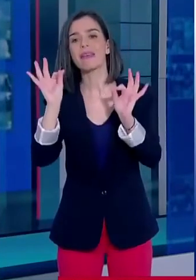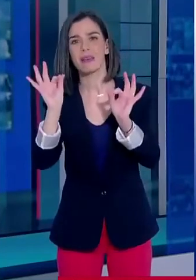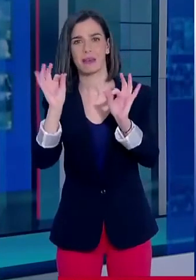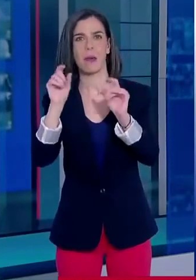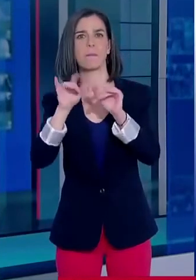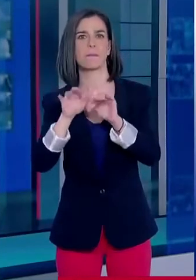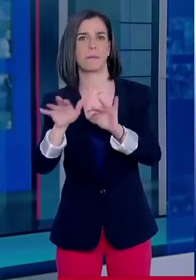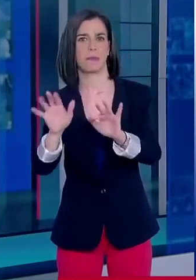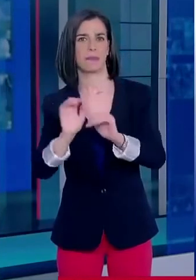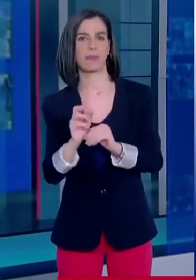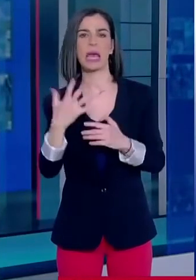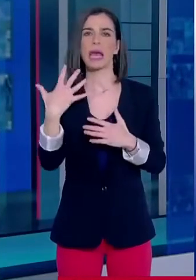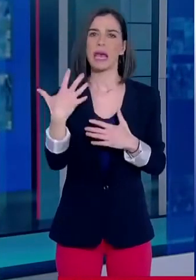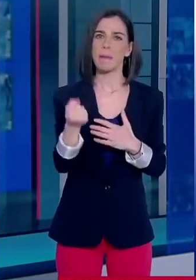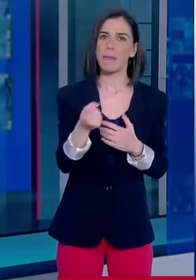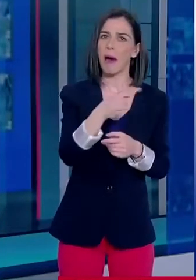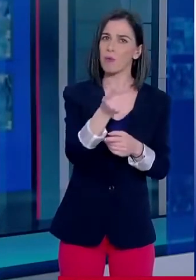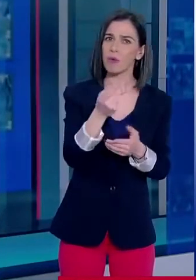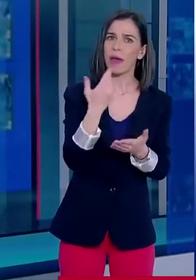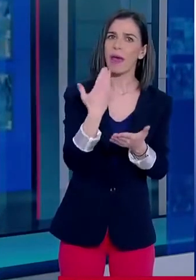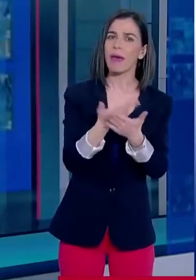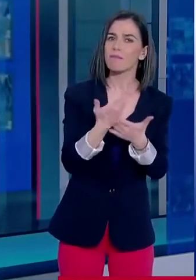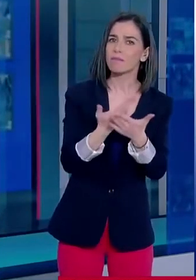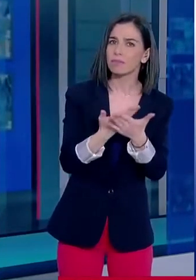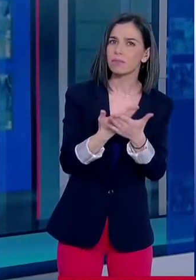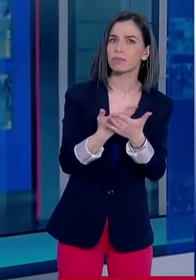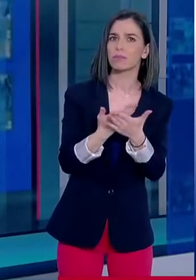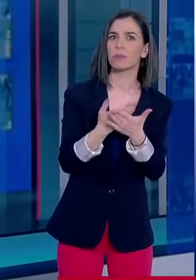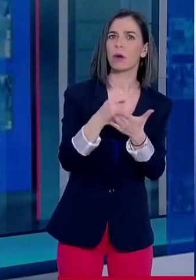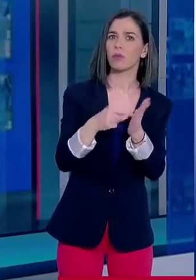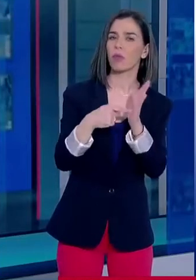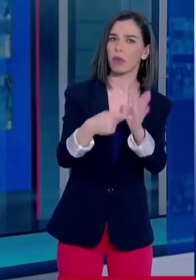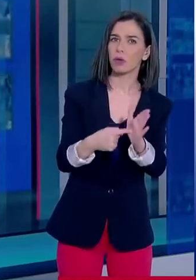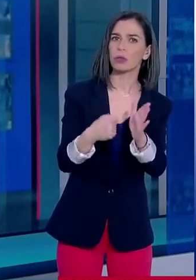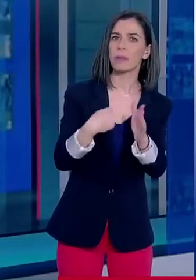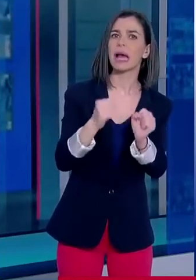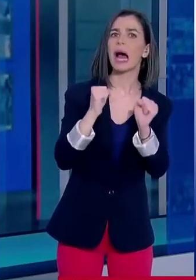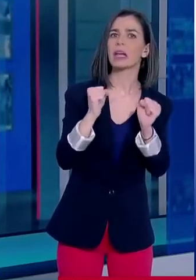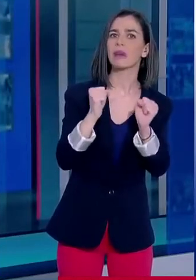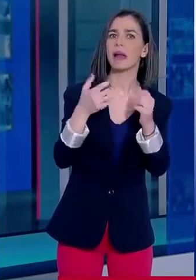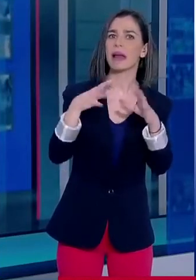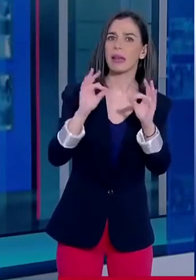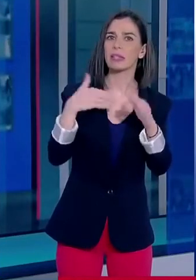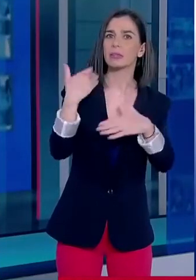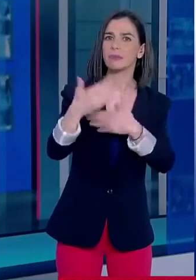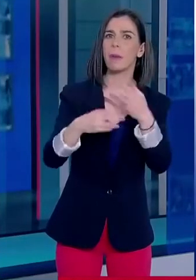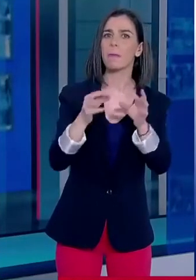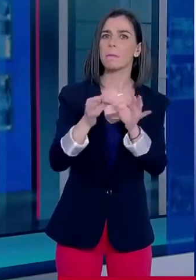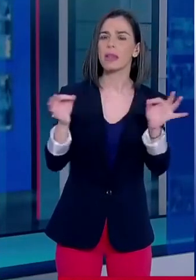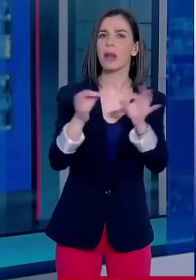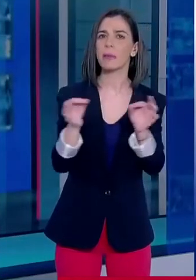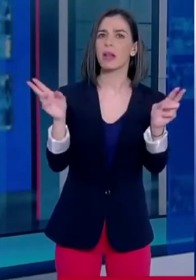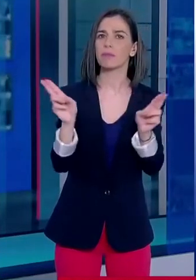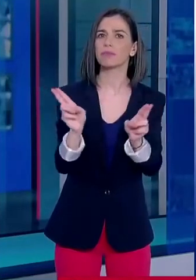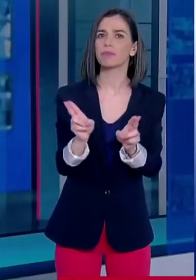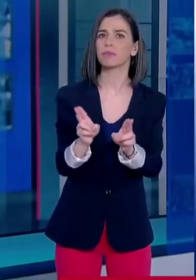πανδημίας. Υπάρχουν αδιάσυστα επιστημονικά στοιχεία τα οποία τεκμηριώνουν ότι είναι ασφαλές να ξεκινήσει άμεσα η σταδιακή άρση του lockdown